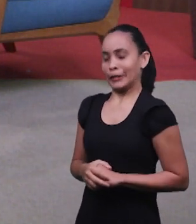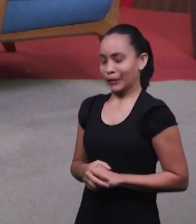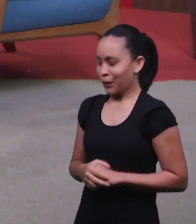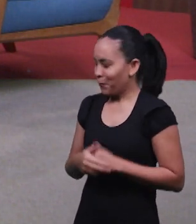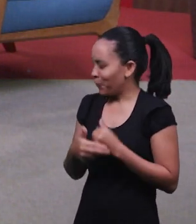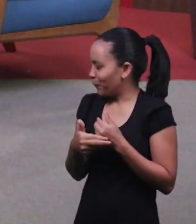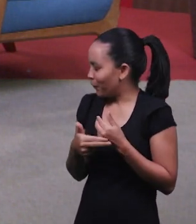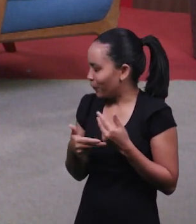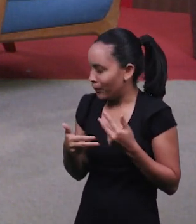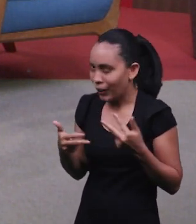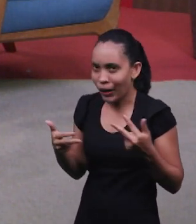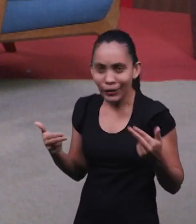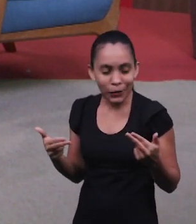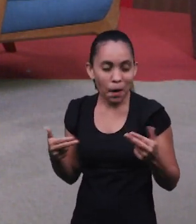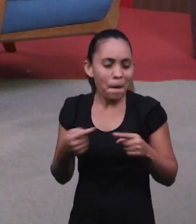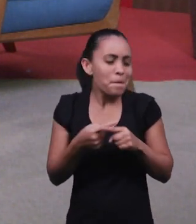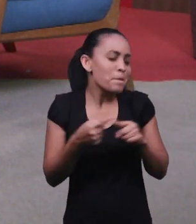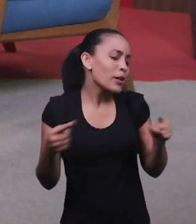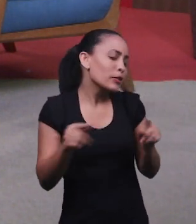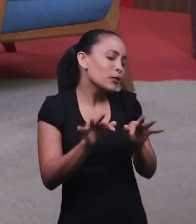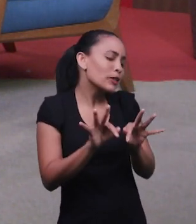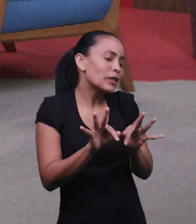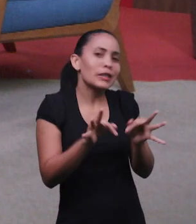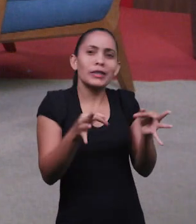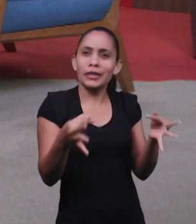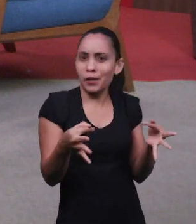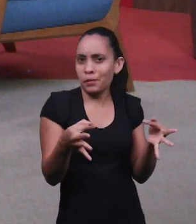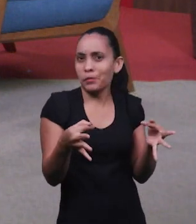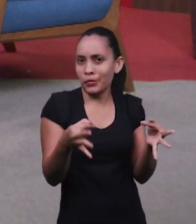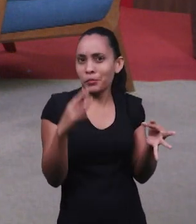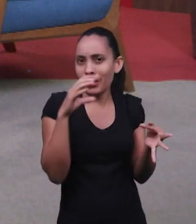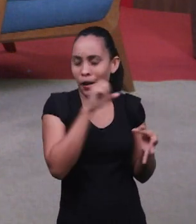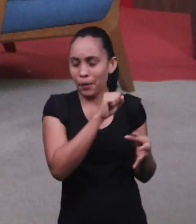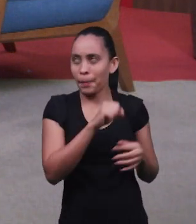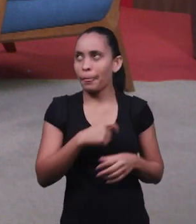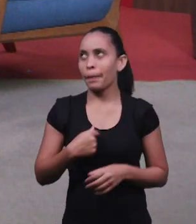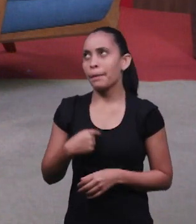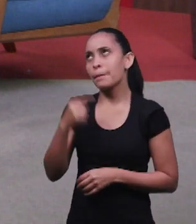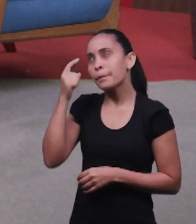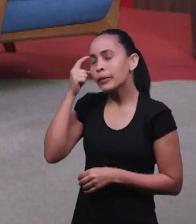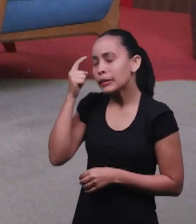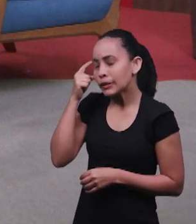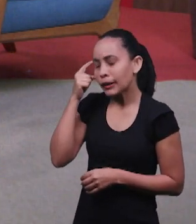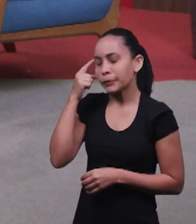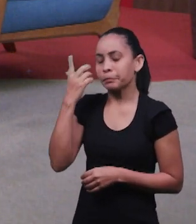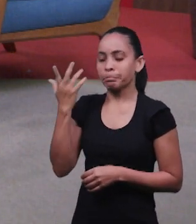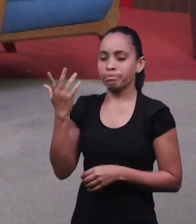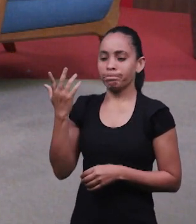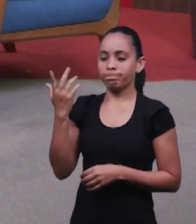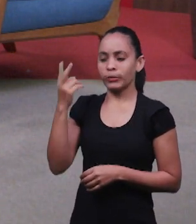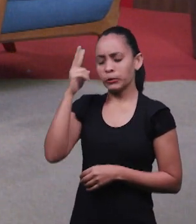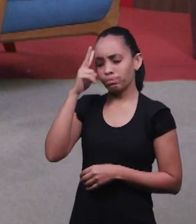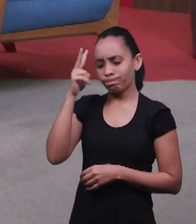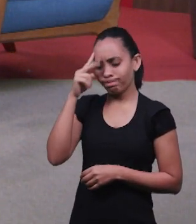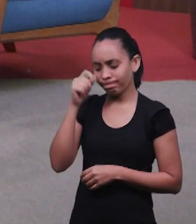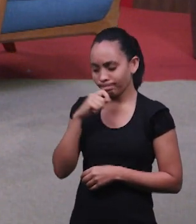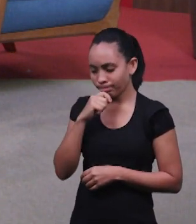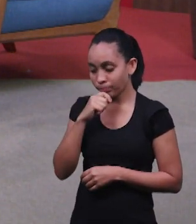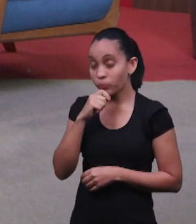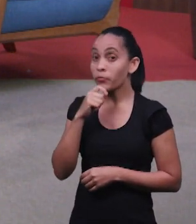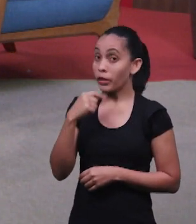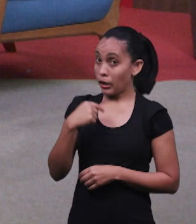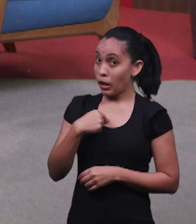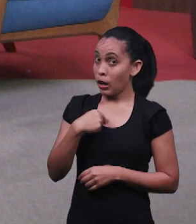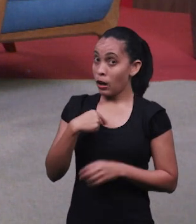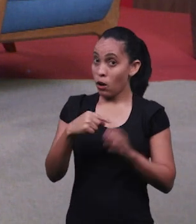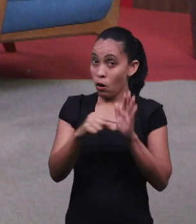choses, mais de manière très euh, succincte. Euh, il y a quelque chose qui vient